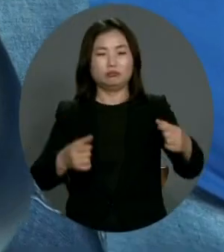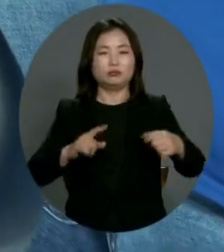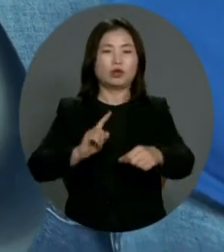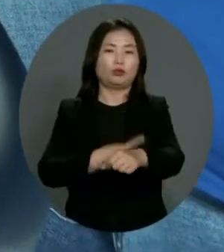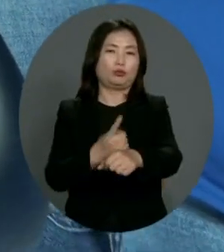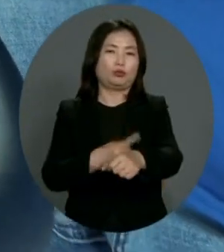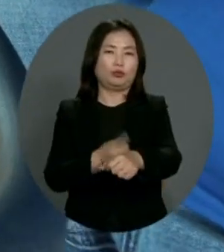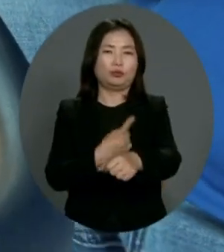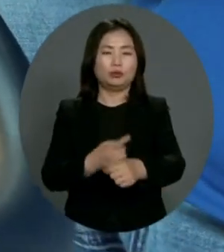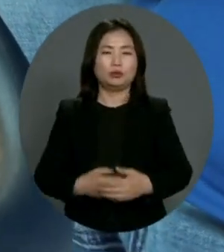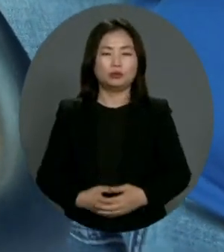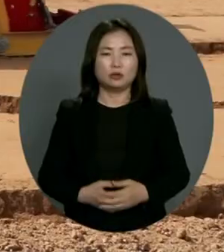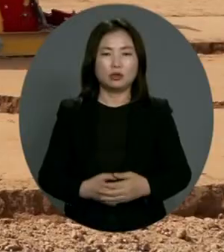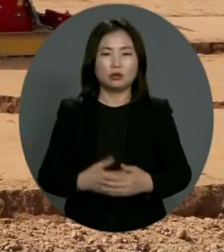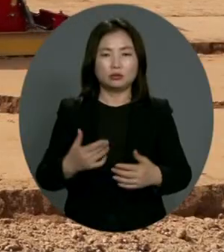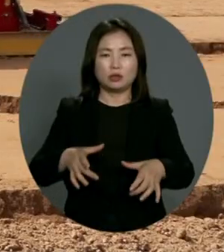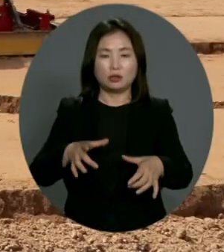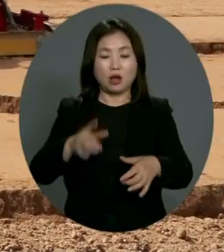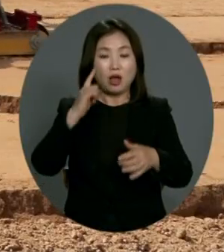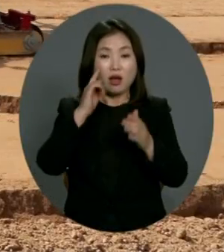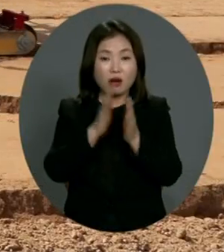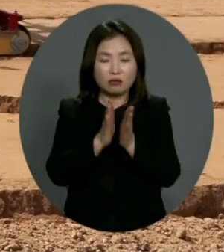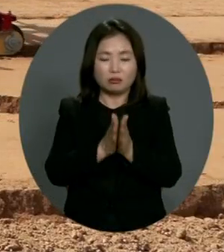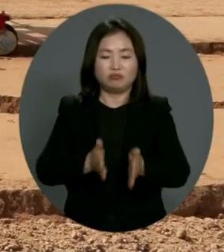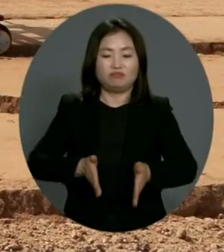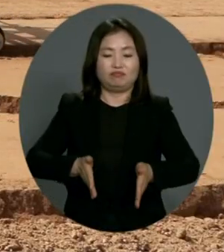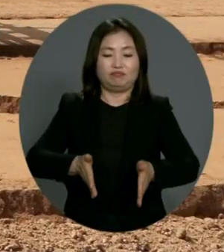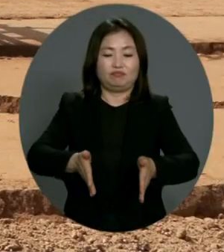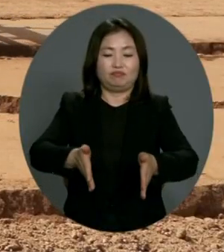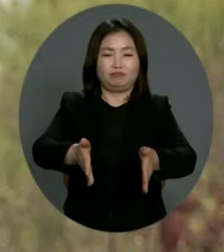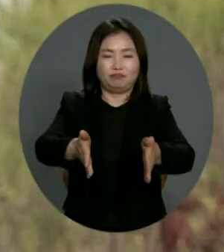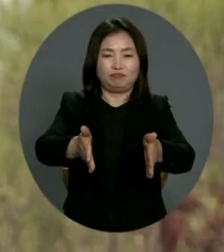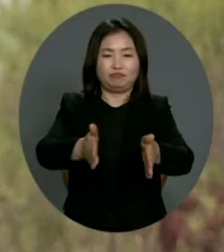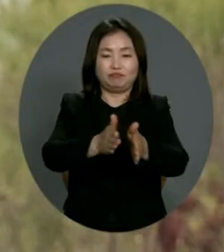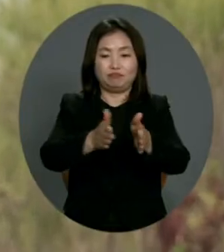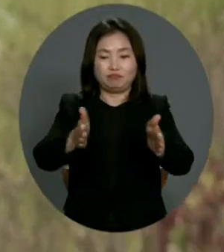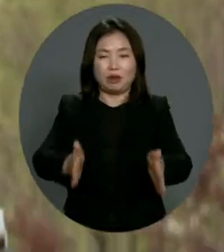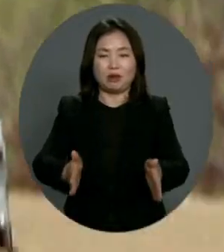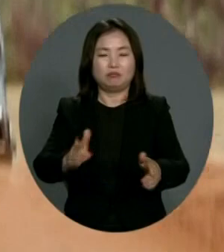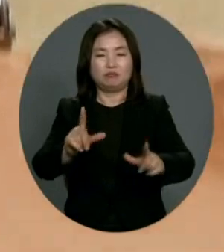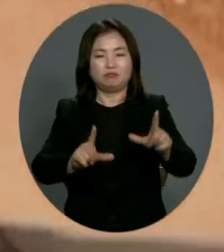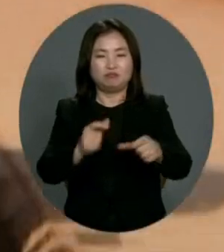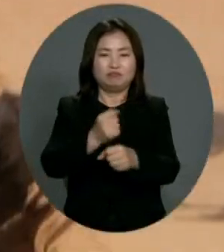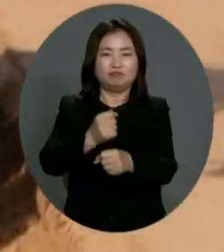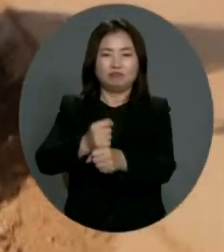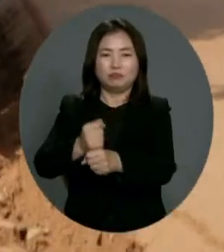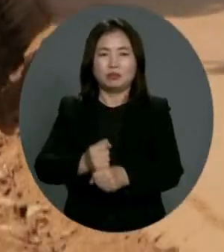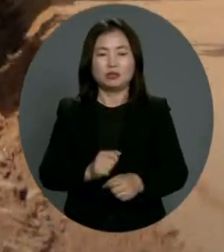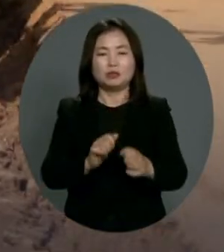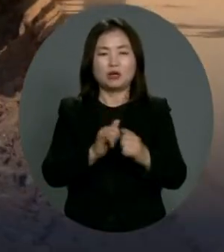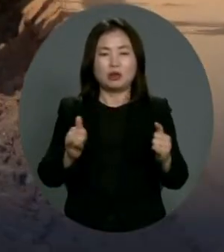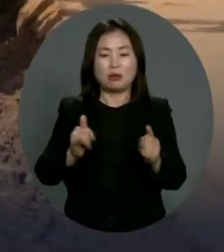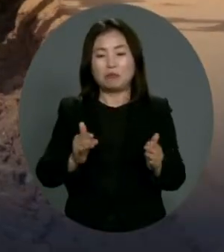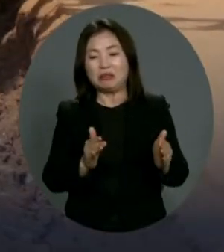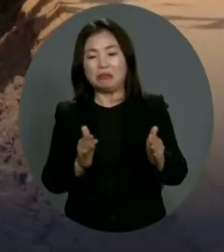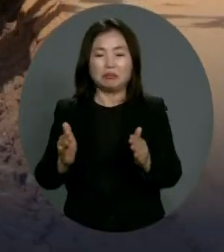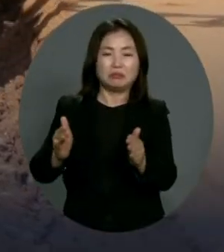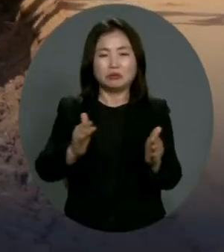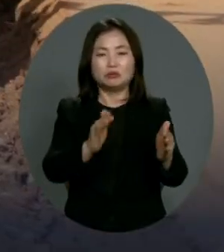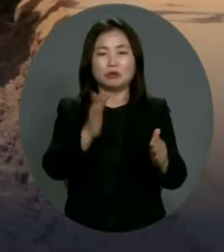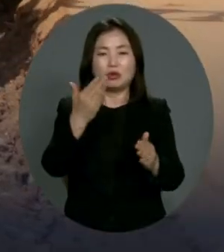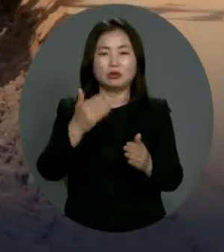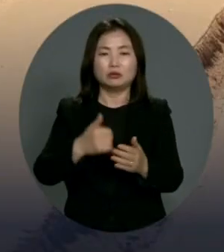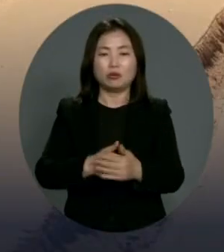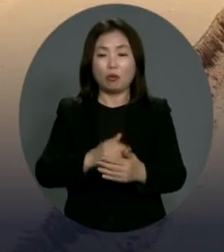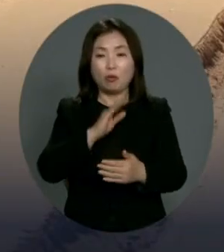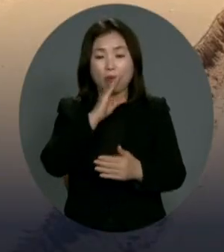않습니다. 그런데도 트랙터는 똑바로 주행하며 밭 작업을 해냅니다. 사람 했을 때는 뭐 삐뚤빼뚤 뭐 이렇게 되는데 저건